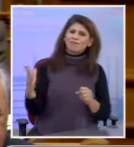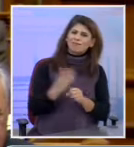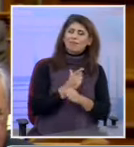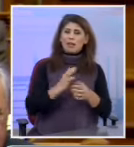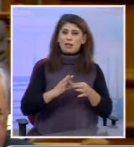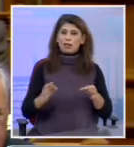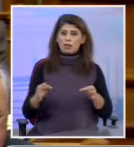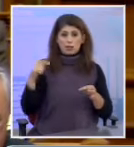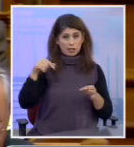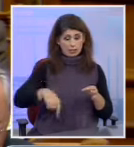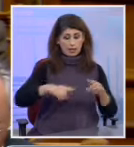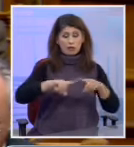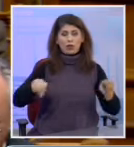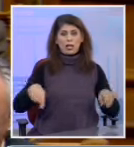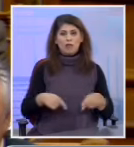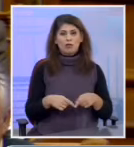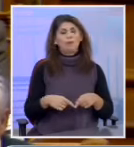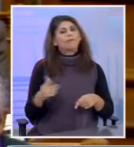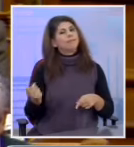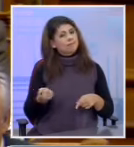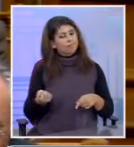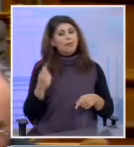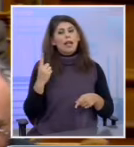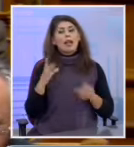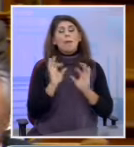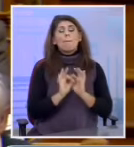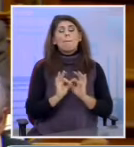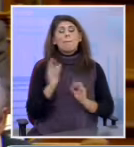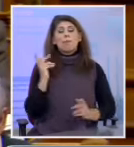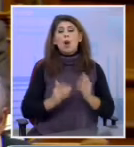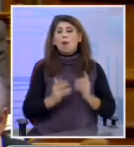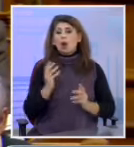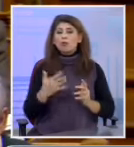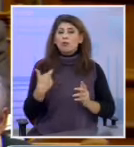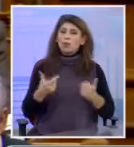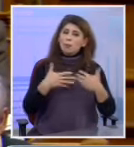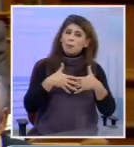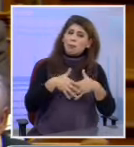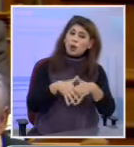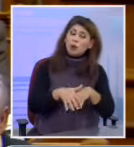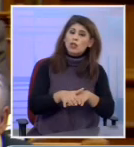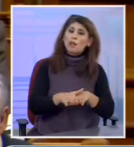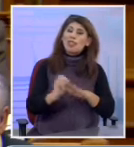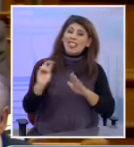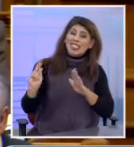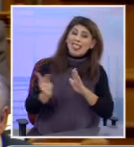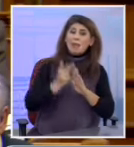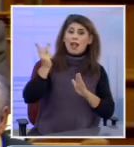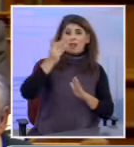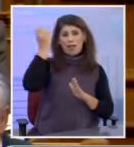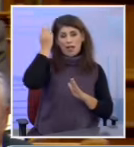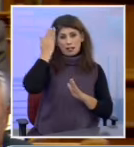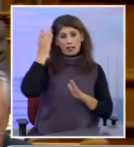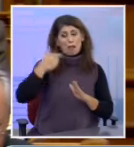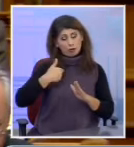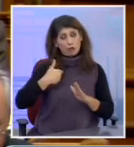story σε αυτήν εδώ την αίθουσα και υλοποιούσε έναν προϋπολογισμό που είχε προσαρμογή διπλάσιας αξίας από ότι